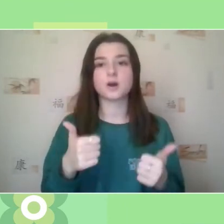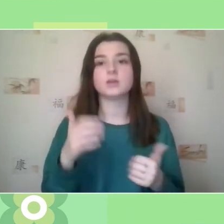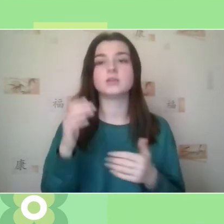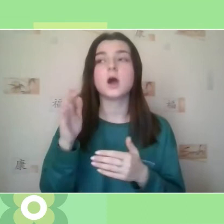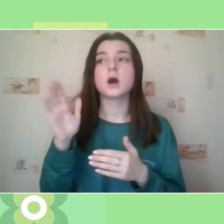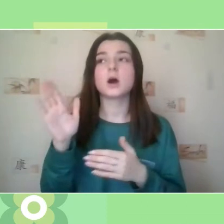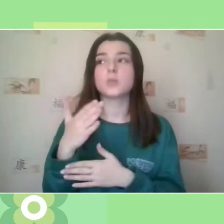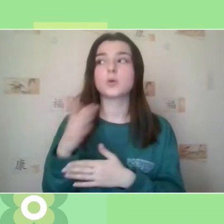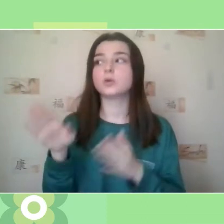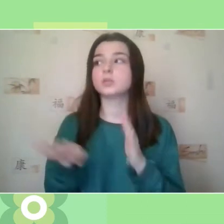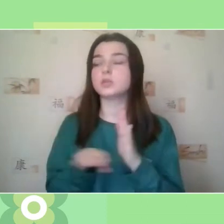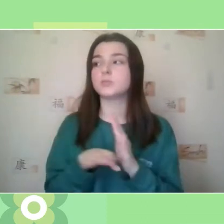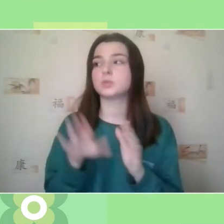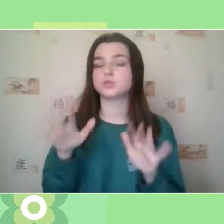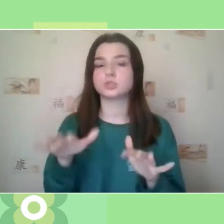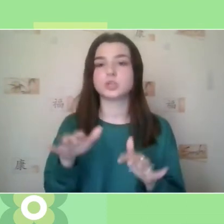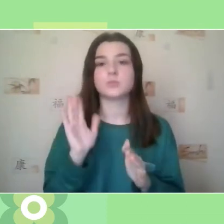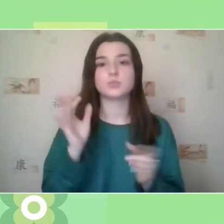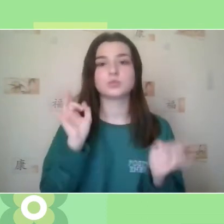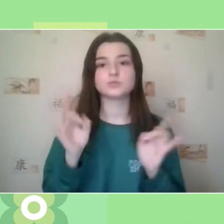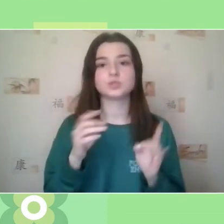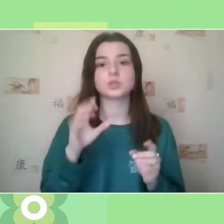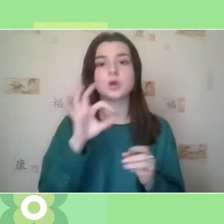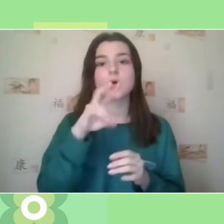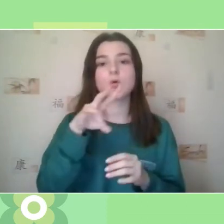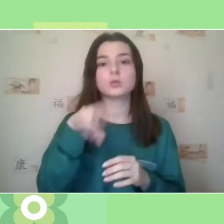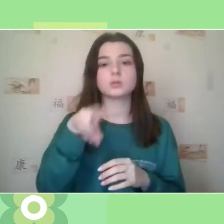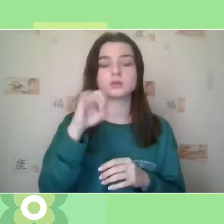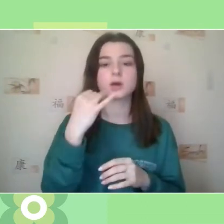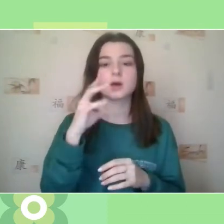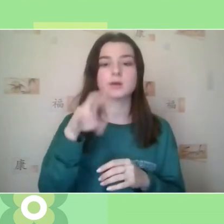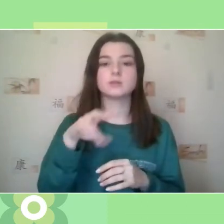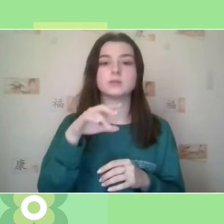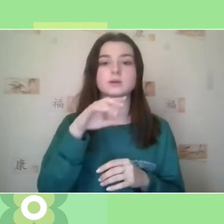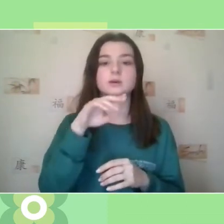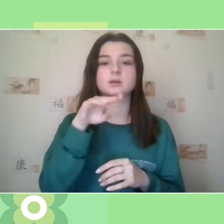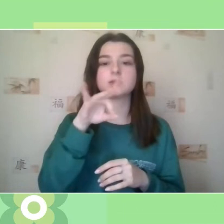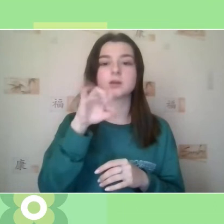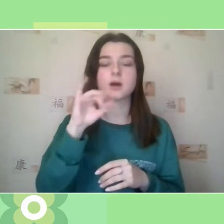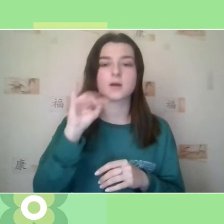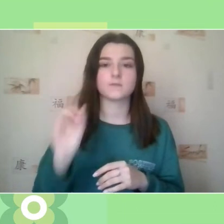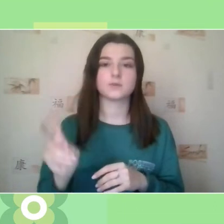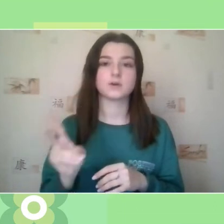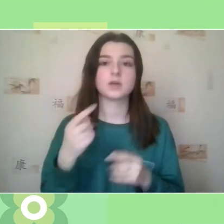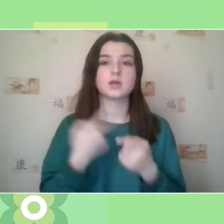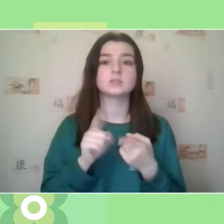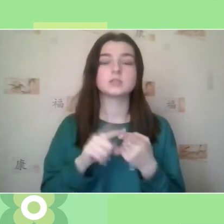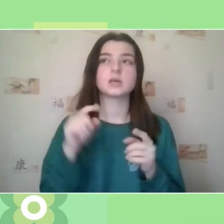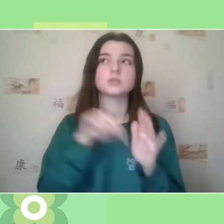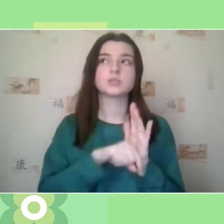звучати, і це на слуху. Онлайн-трафік. Що це означає? Це означає, що той чи інший місцевий бізнес